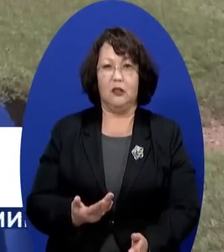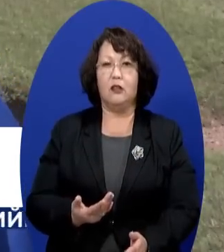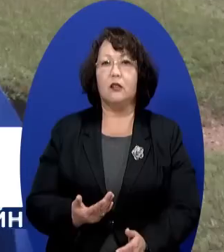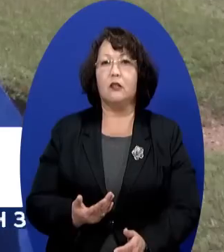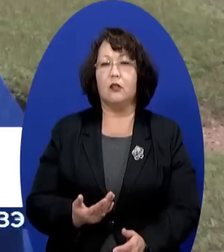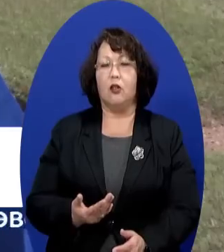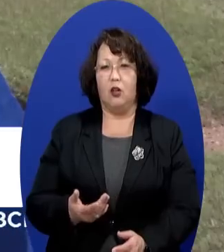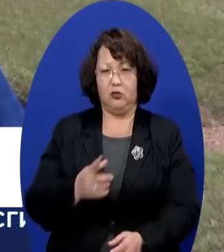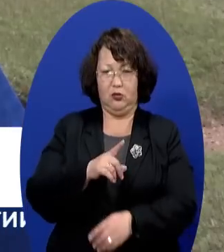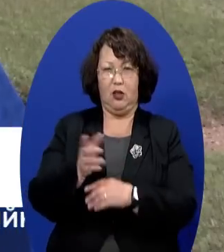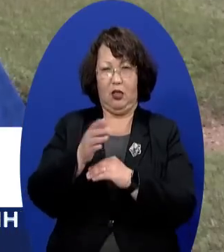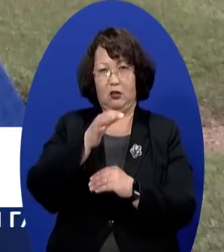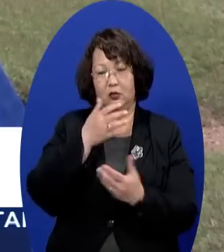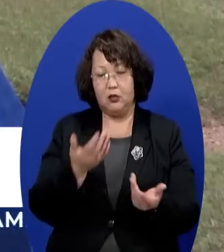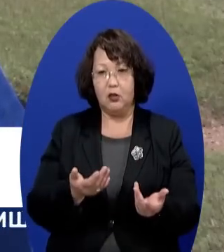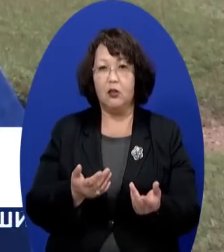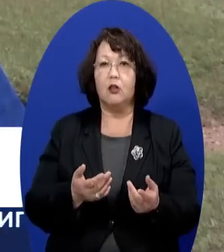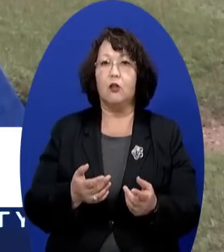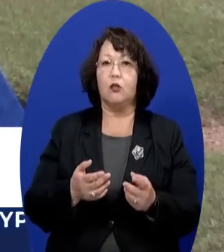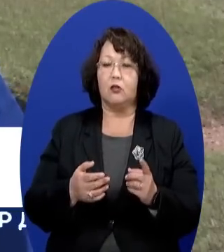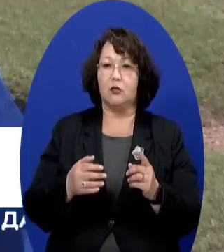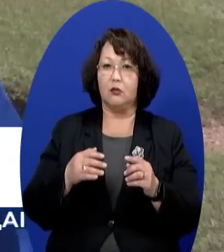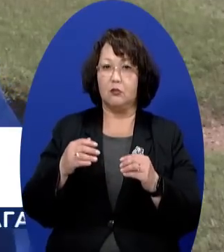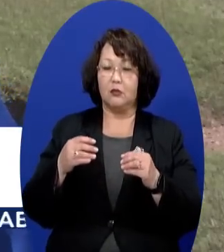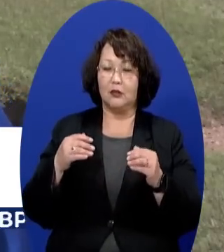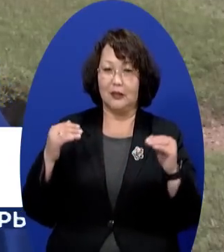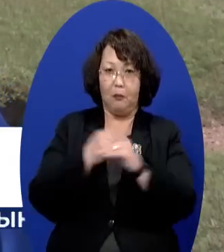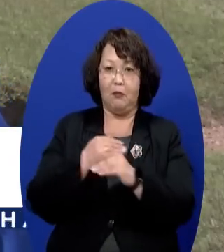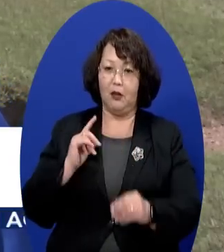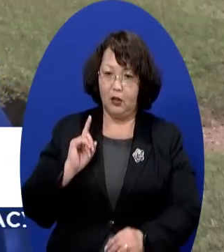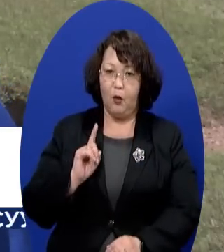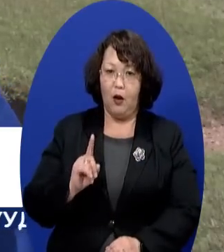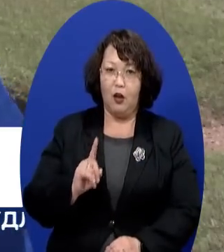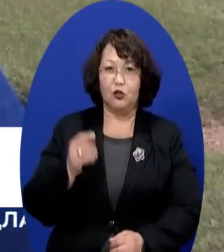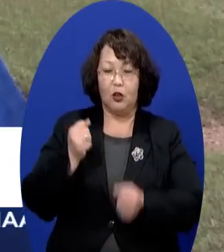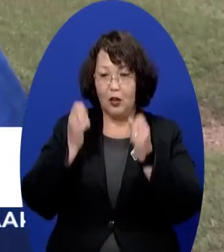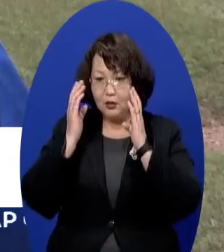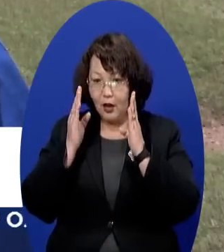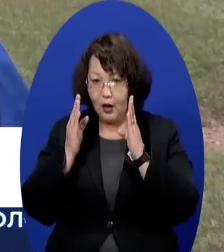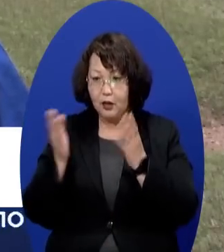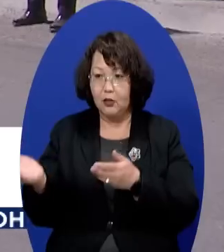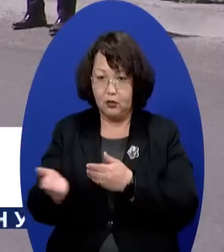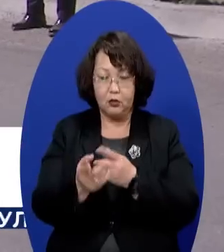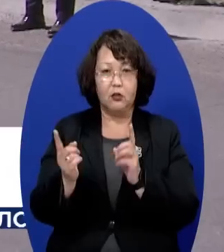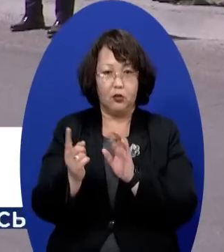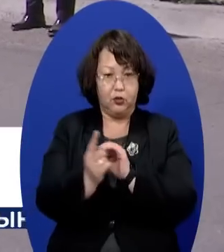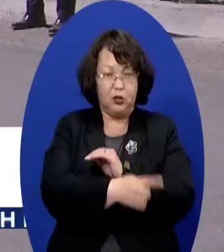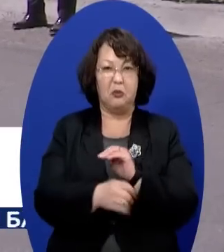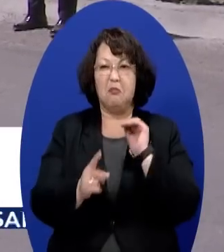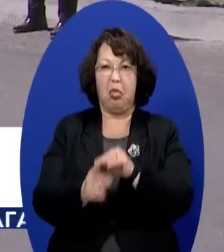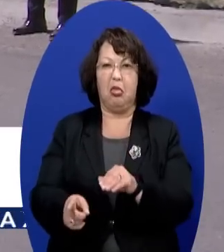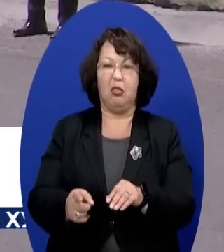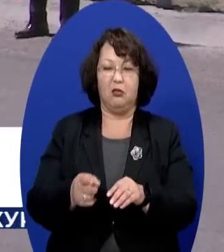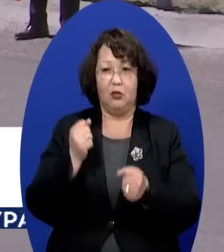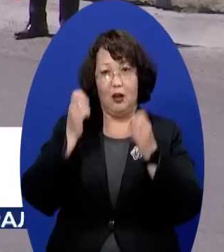өөрөө зам хөдлөн гарч явахдаа бол байн анхаарал болгоомжтой, жолоочтой маань ч гэсэн анхаарал болгоомжтой л явах хэрэгтэй. Бид сайн